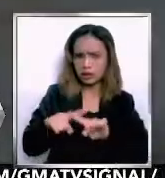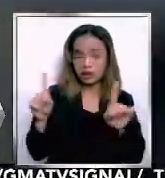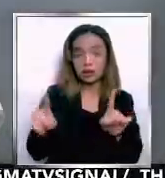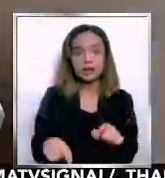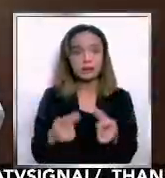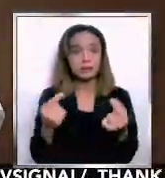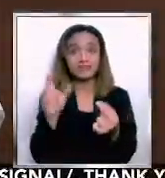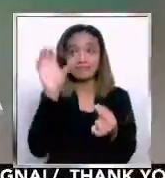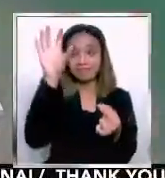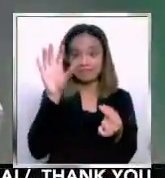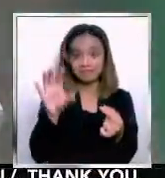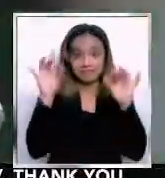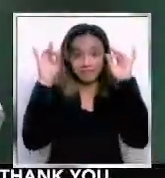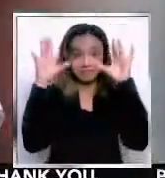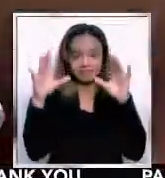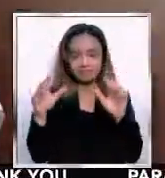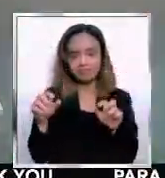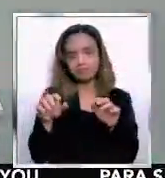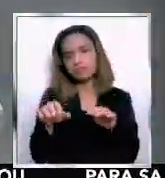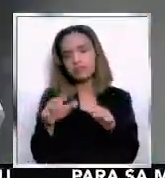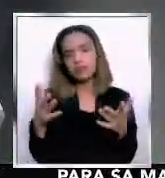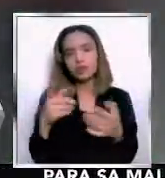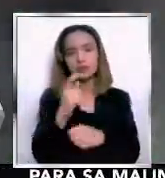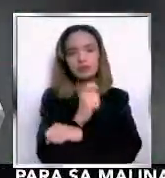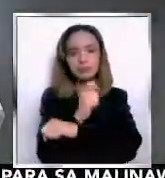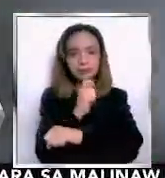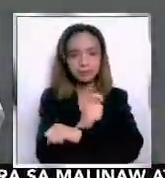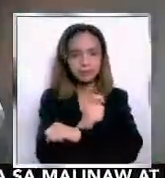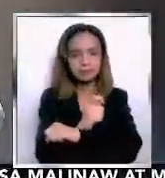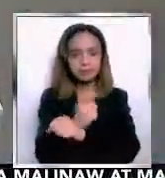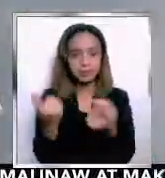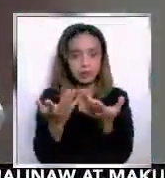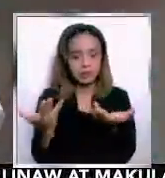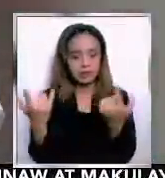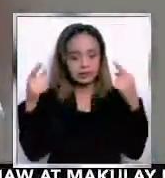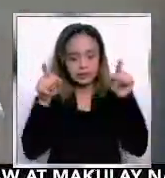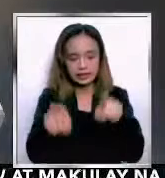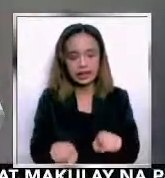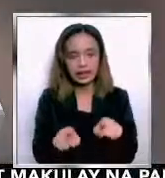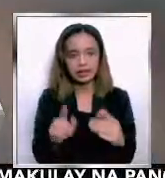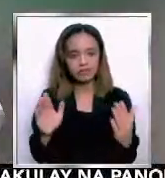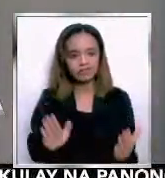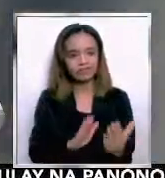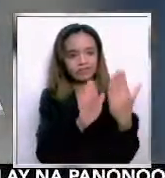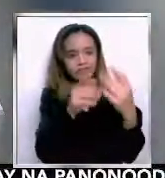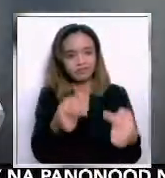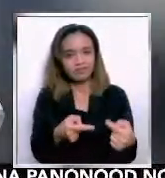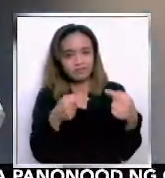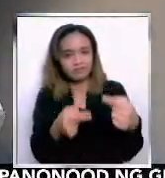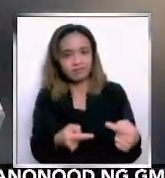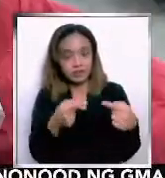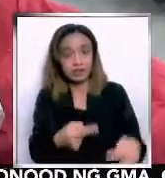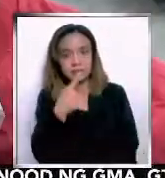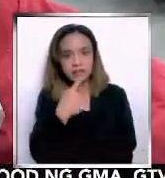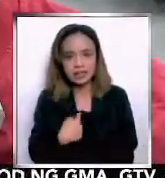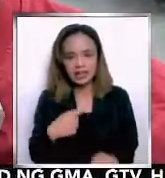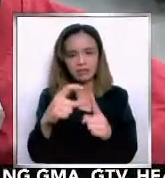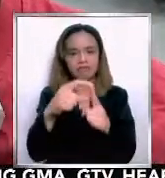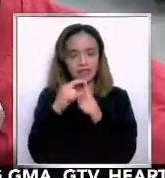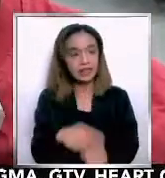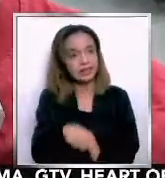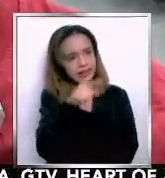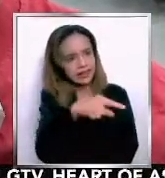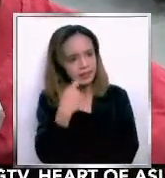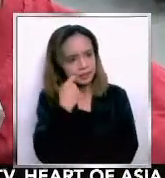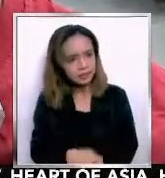ng Hermosa at Abad Santos sa Tondo, kung saan na nangyari ang komprontasyon. Gabi niya, kanina ka pa, sabi sa akin gano'n.